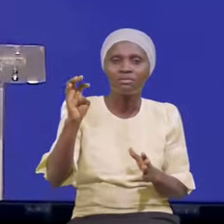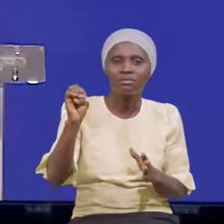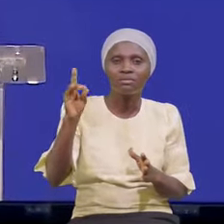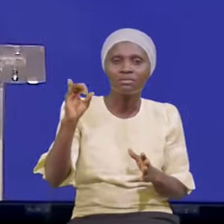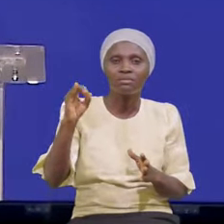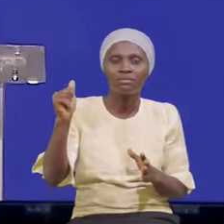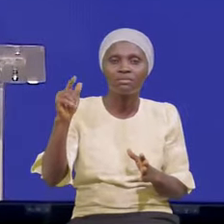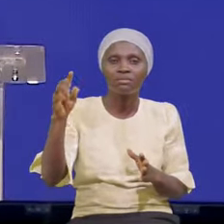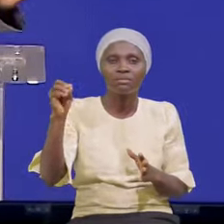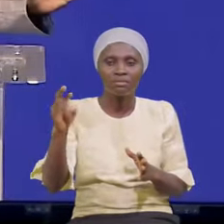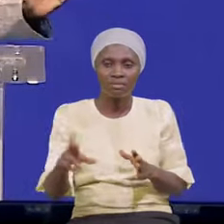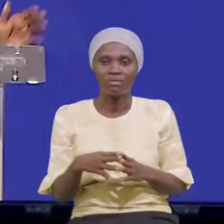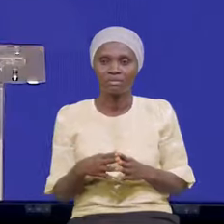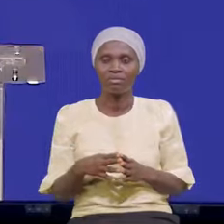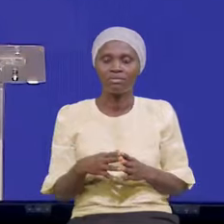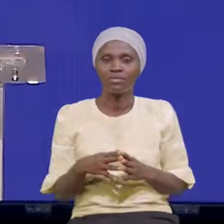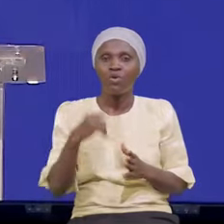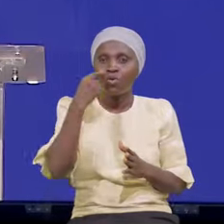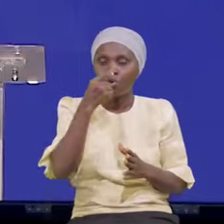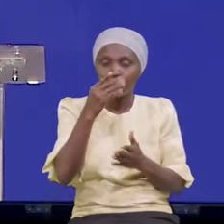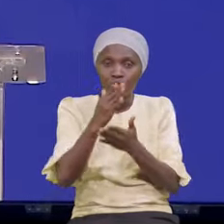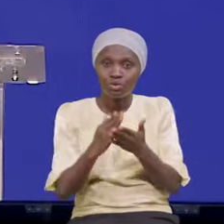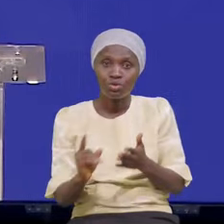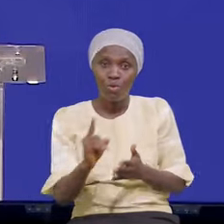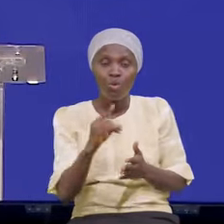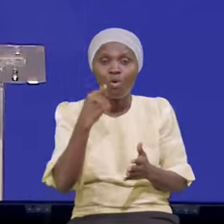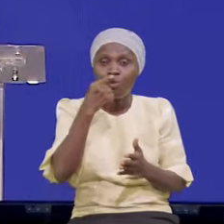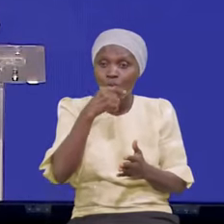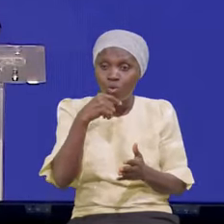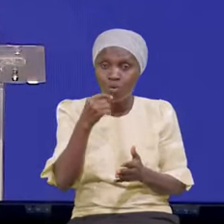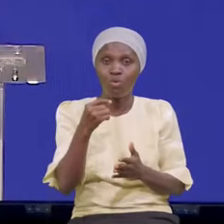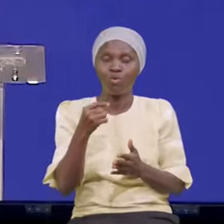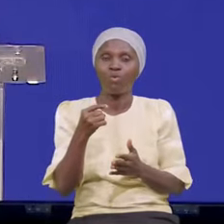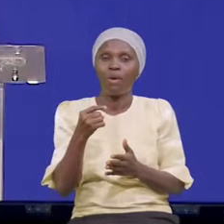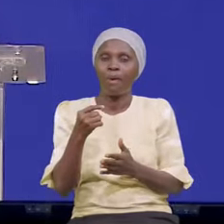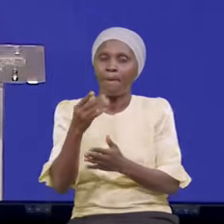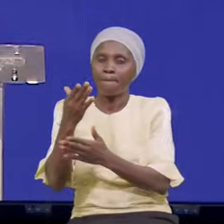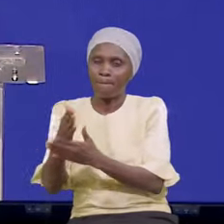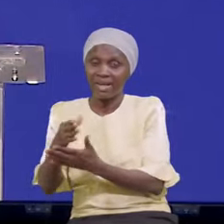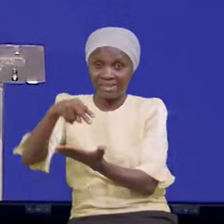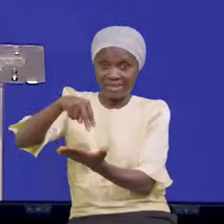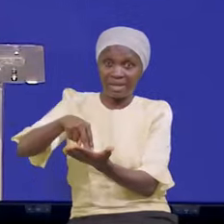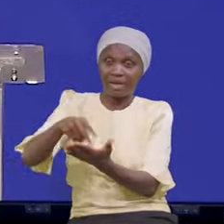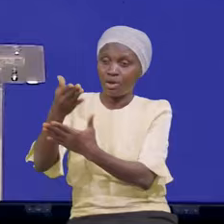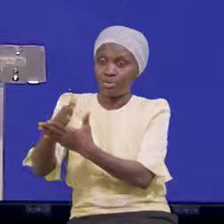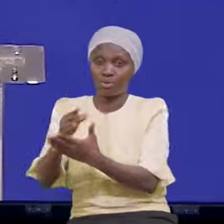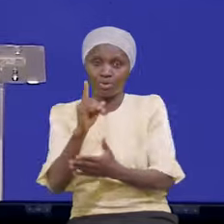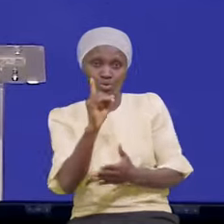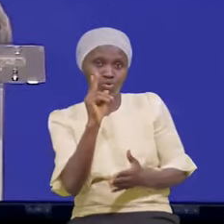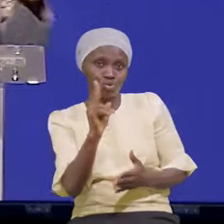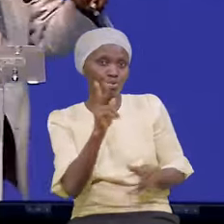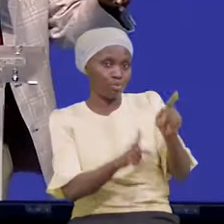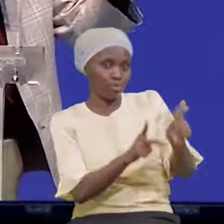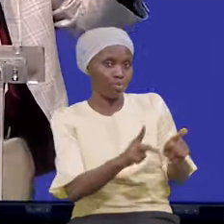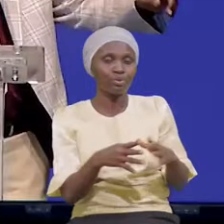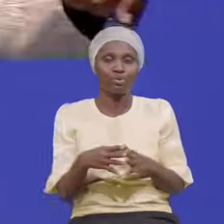అంటే ఎవరు? Somebody who mediates, ఇద్దరికి మధ్యవర్తిత్వం చేయువాడు. Between two people, ఇద్దరు వ్యక్తుల మధ్య.